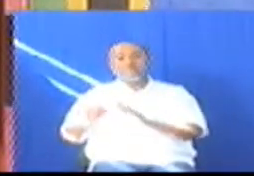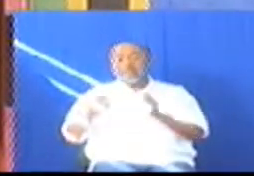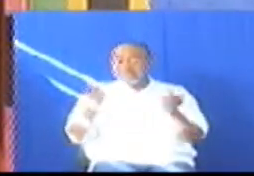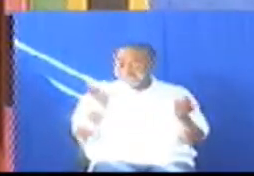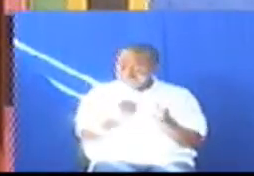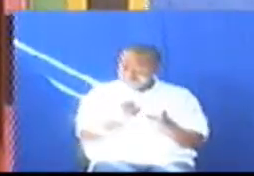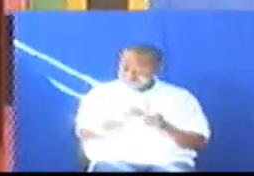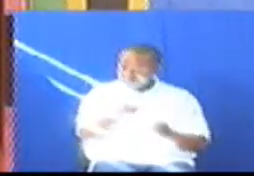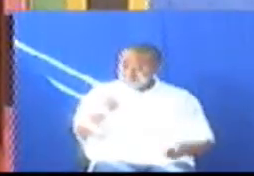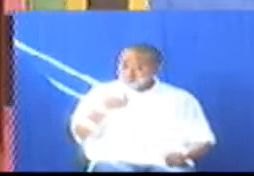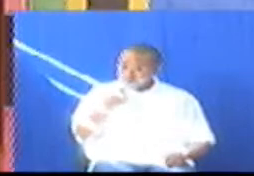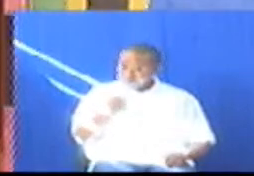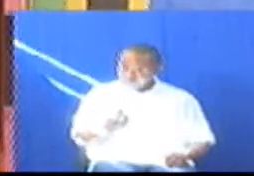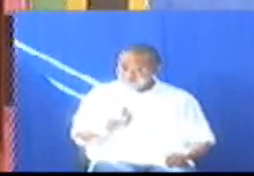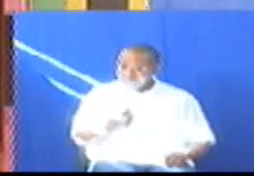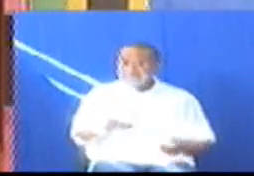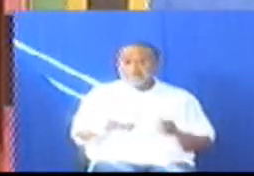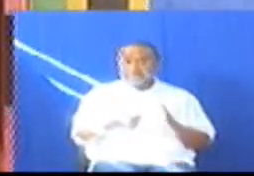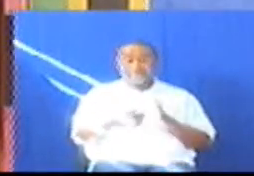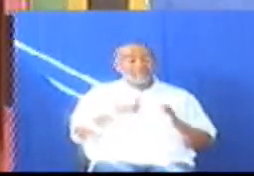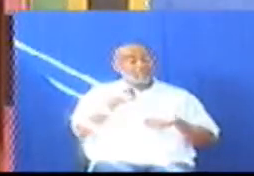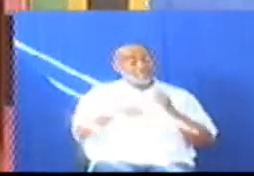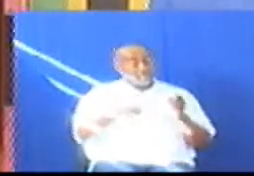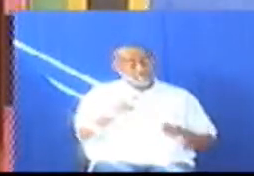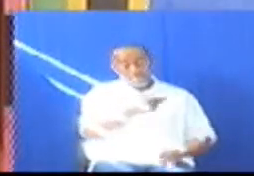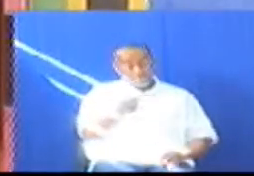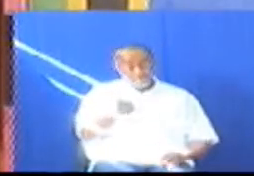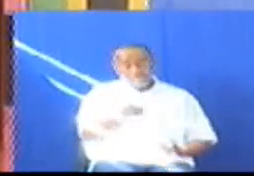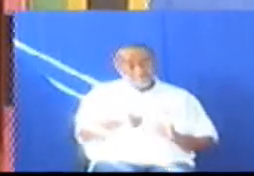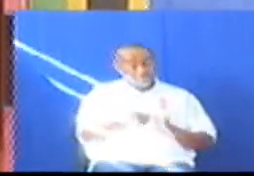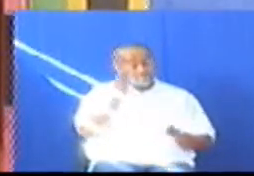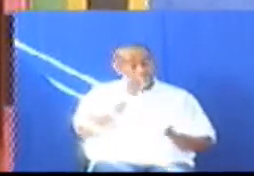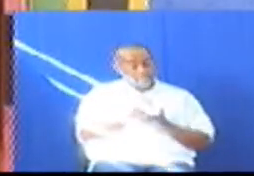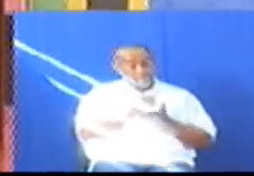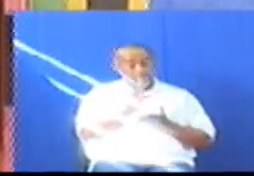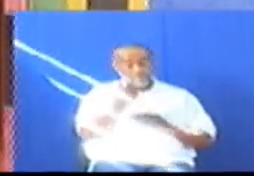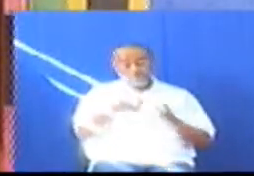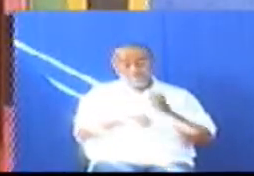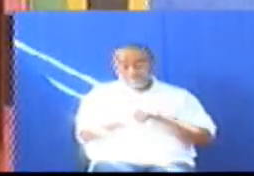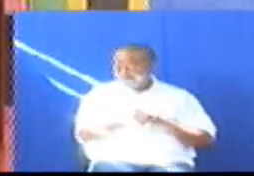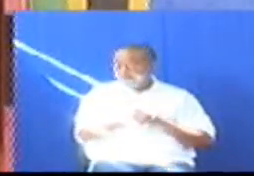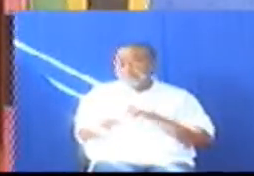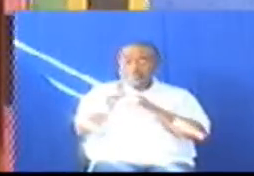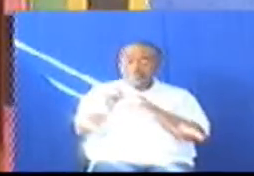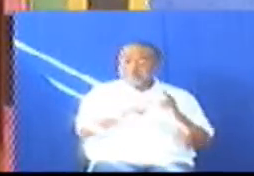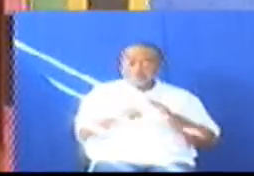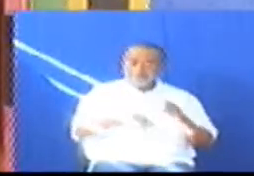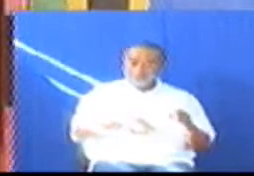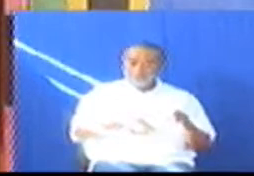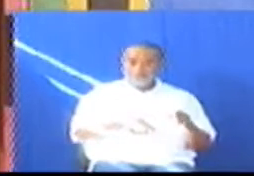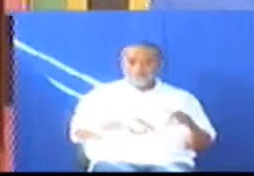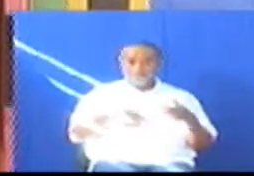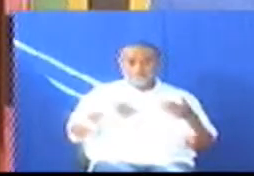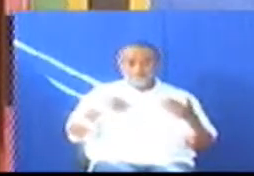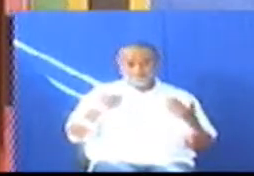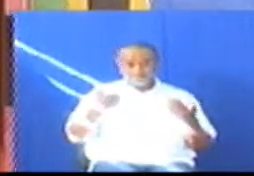tunaambiwa kama miradi husika isipokamilika kwa mujibu wa matakwa ya mkataba,